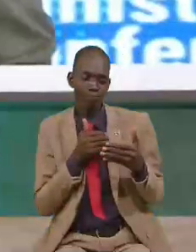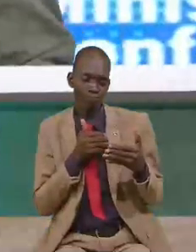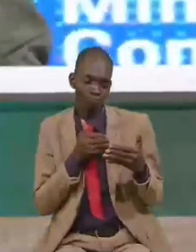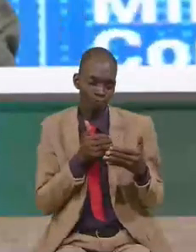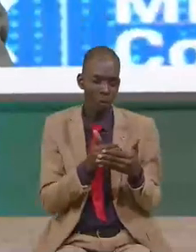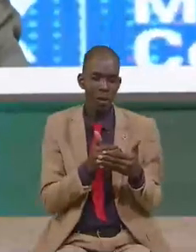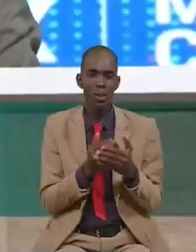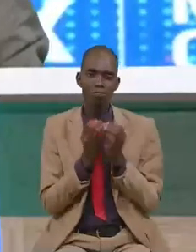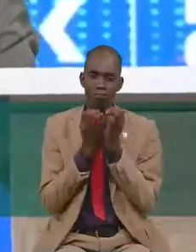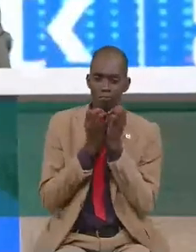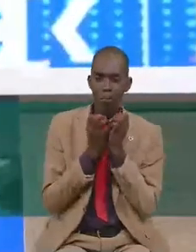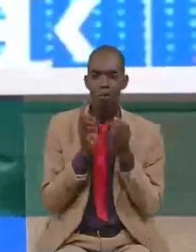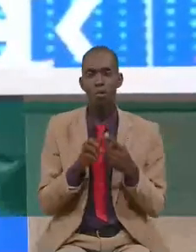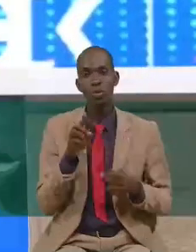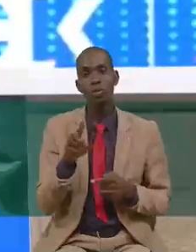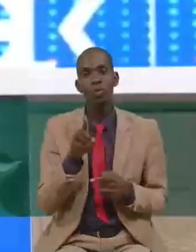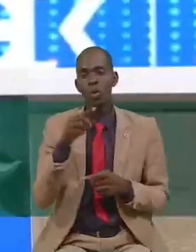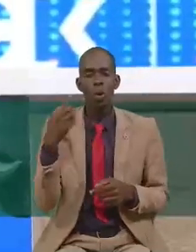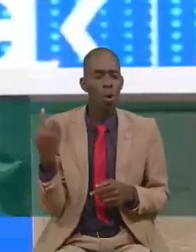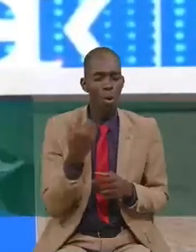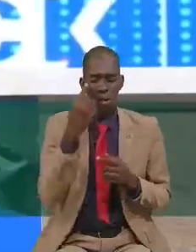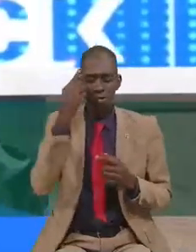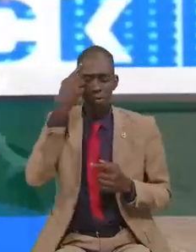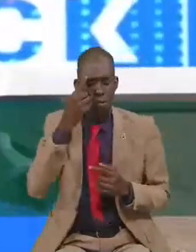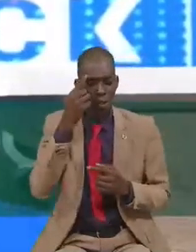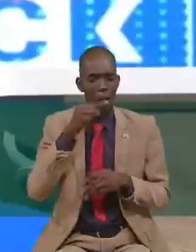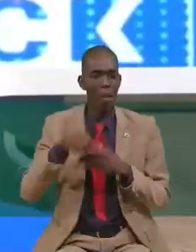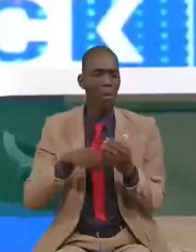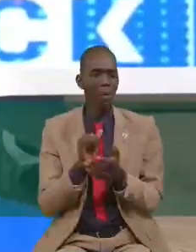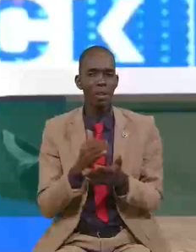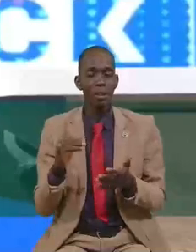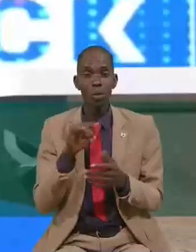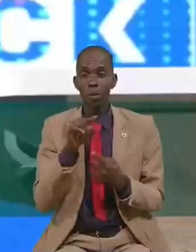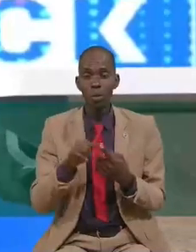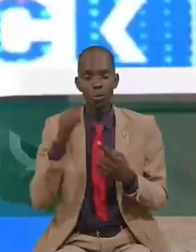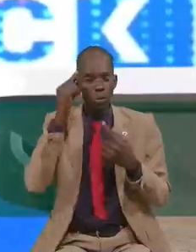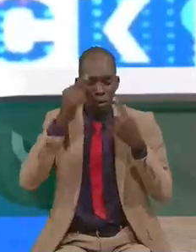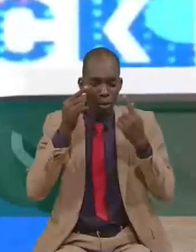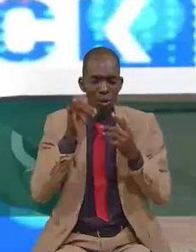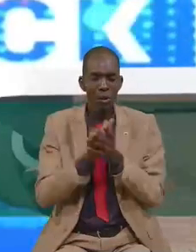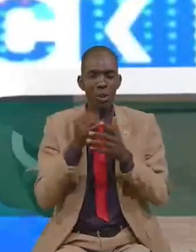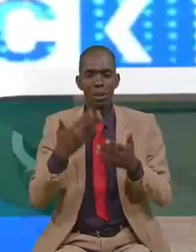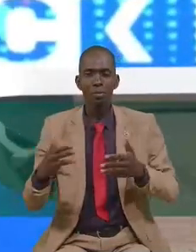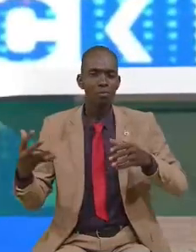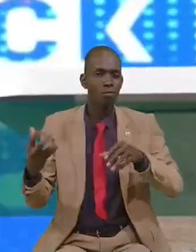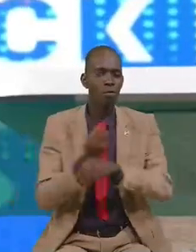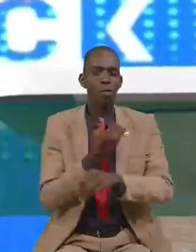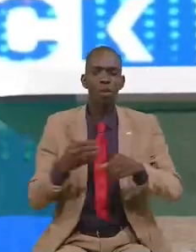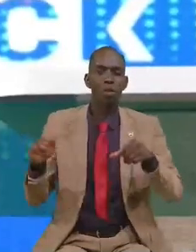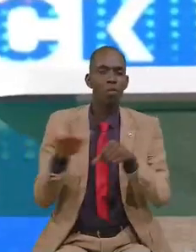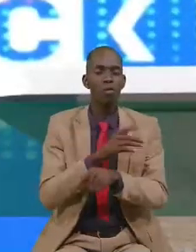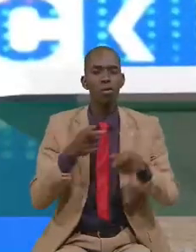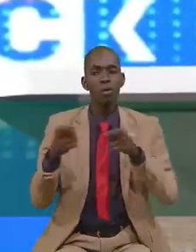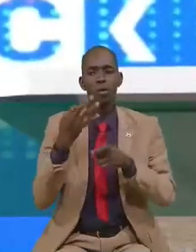tu penses. Et cette chose emporte ton cœur, ta pensée, tes aspirations, tes